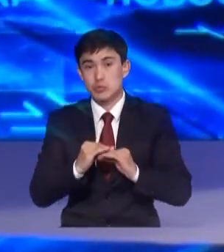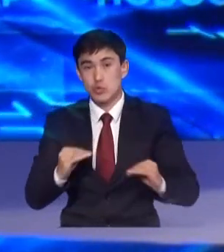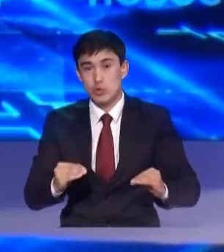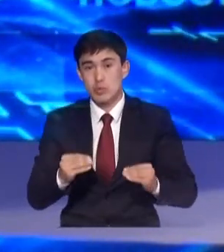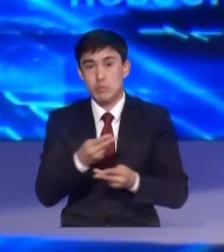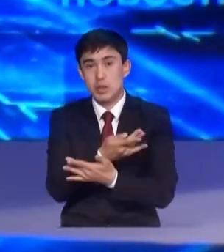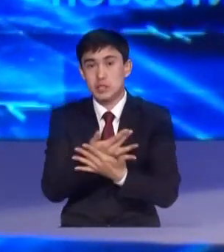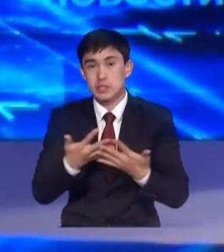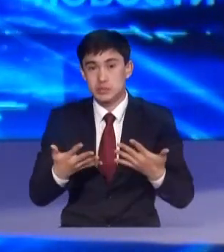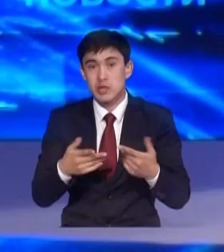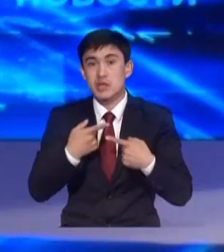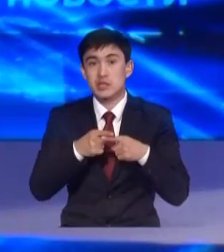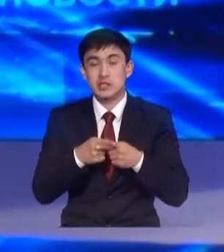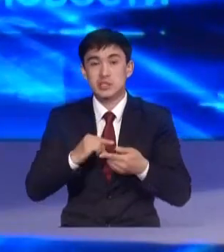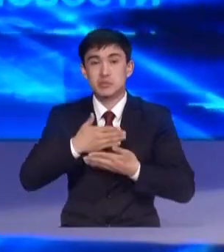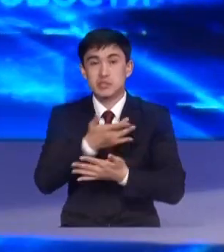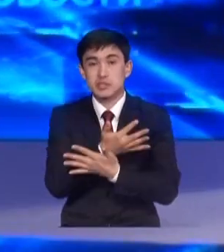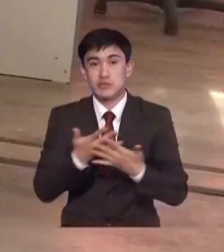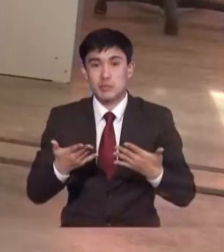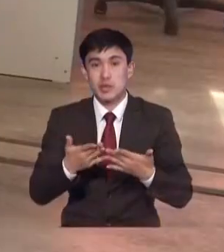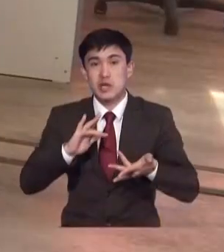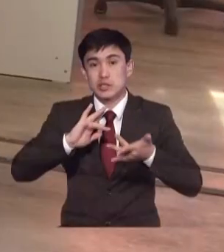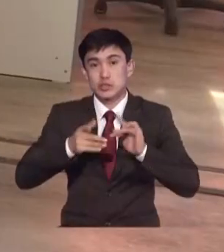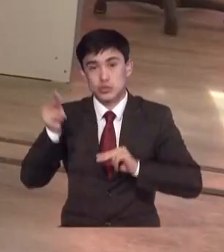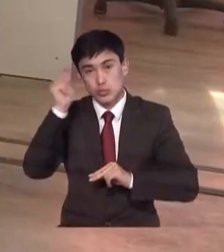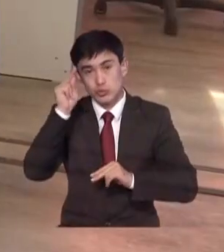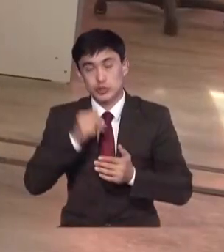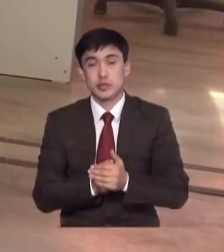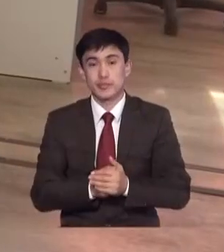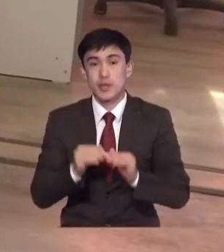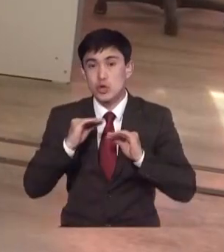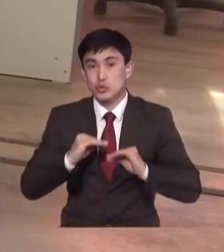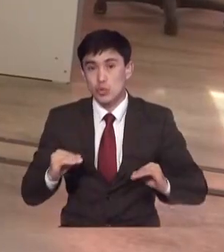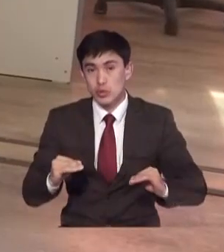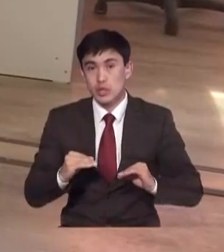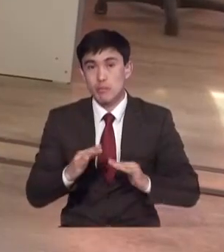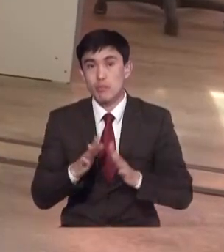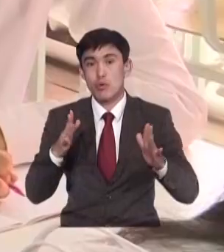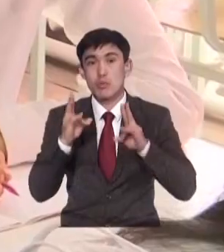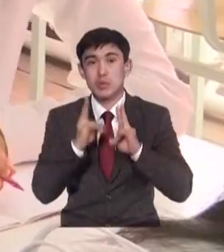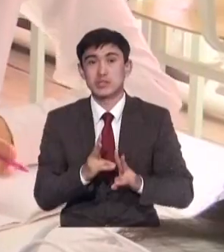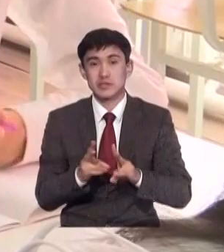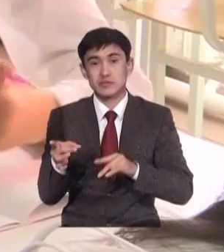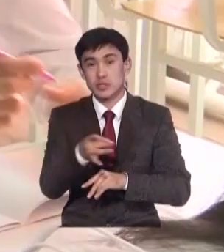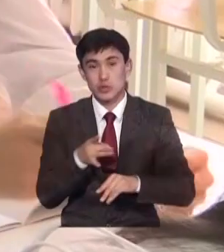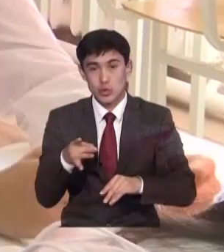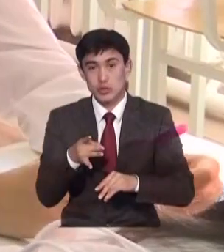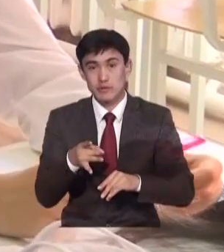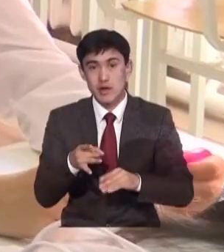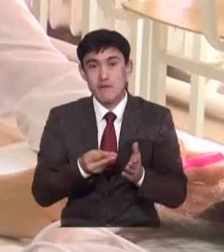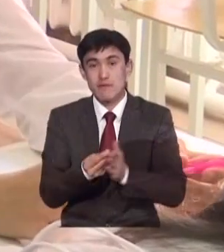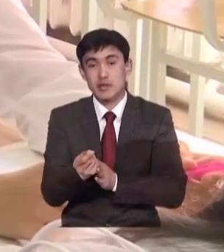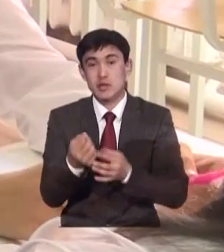необходимыми школьными принадлежностями и техническими средствами для дистанционного обучения. Школьникам из наиболее пострадавших